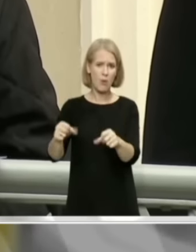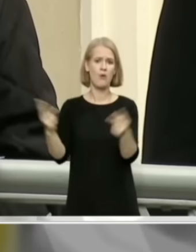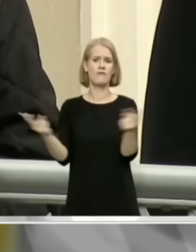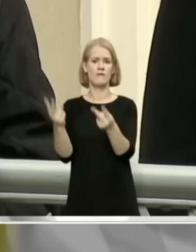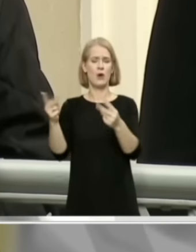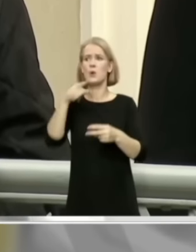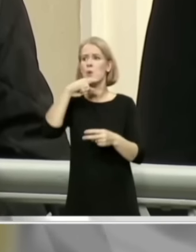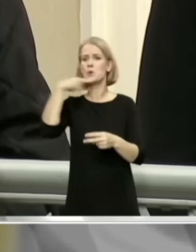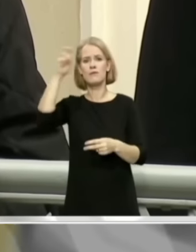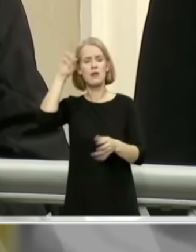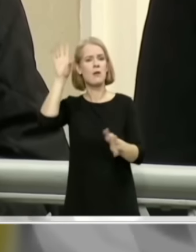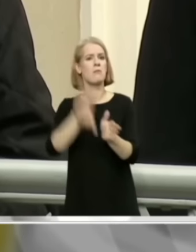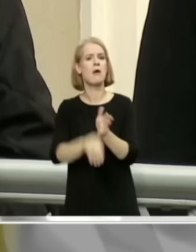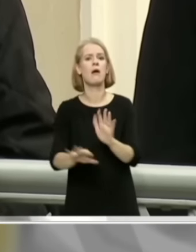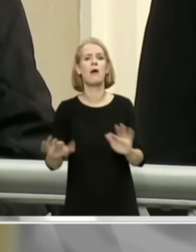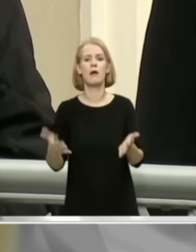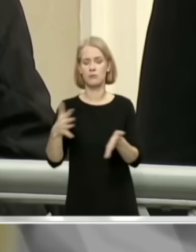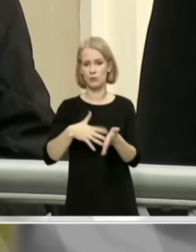Rusijos?